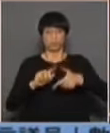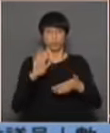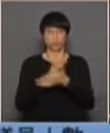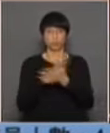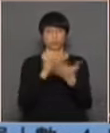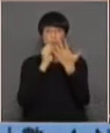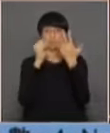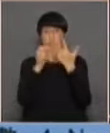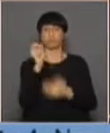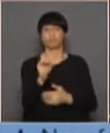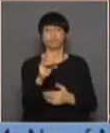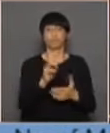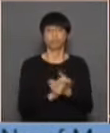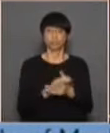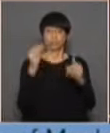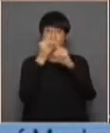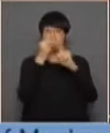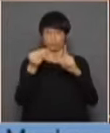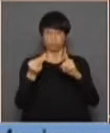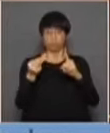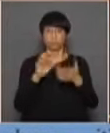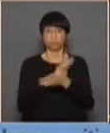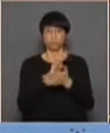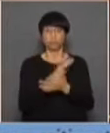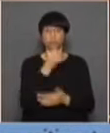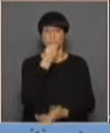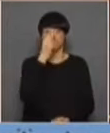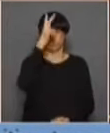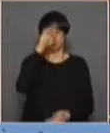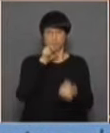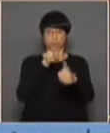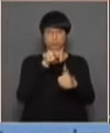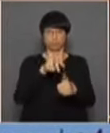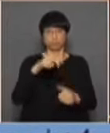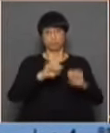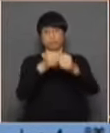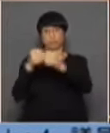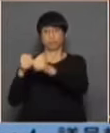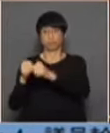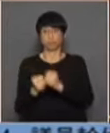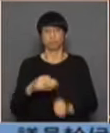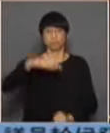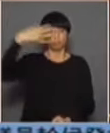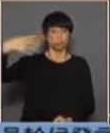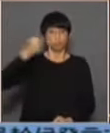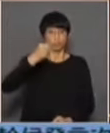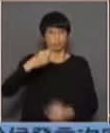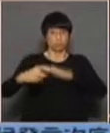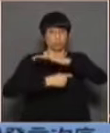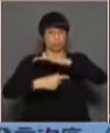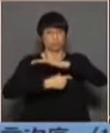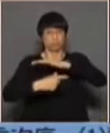变。17年来，特区政府管治败坏，高官贪腐，民不聊